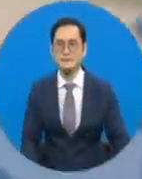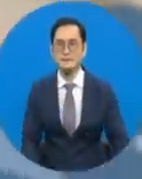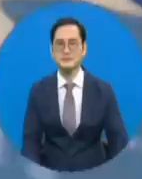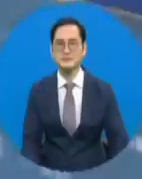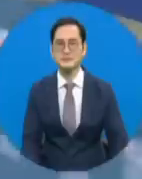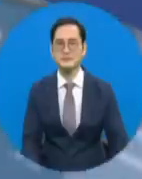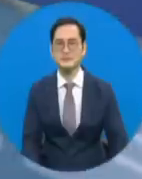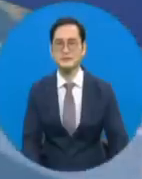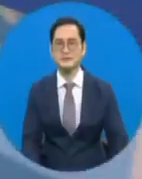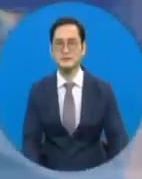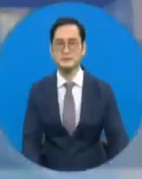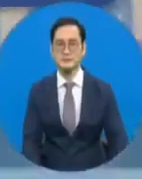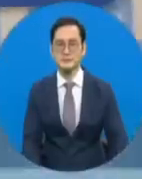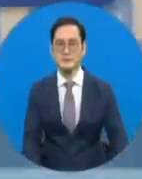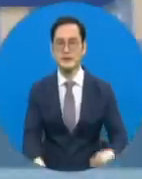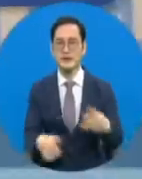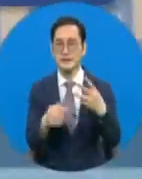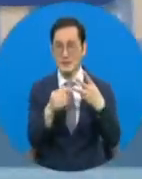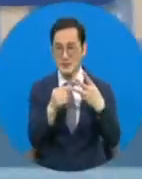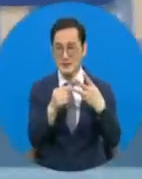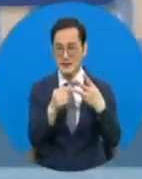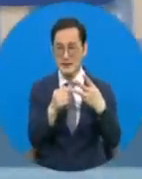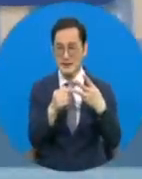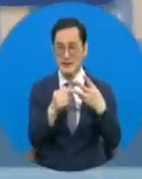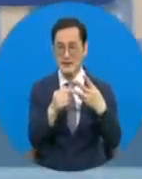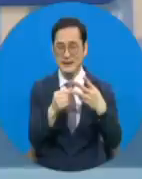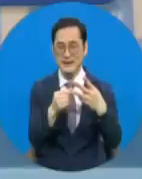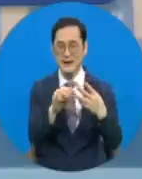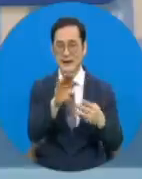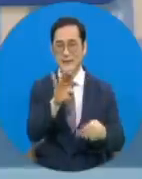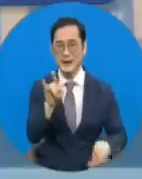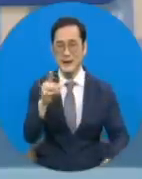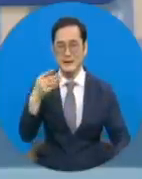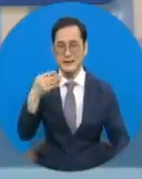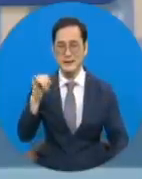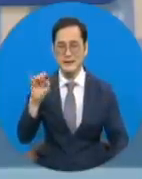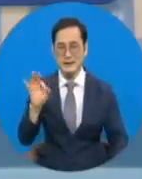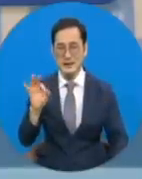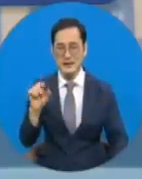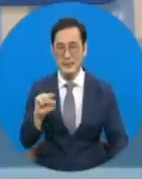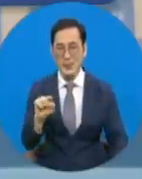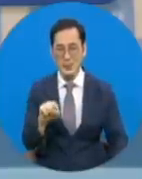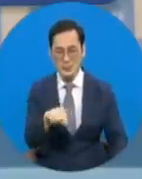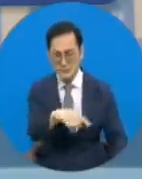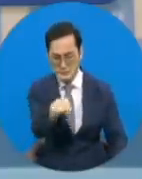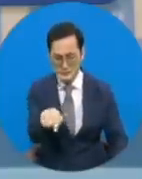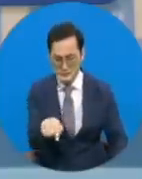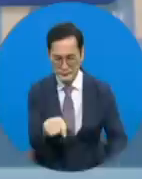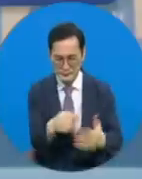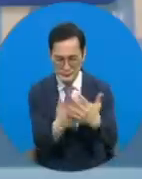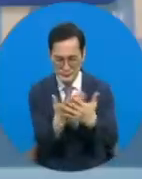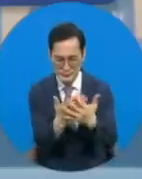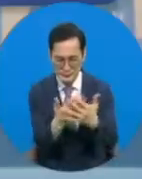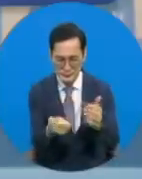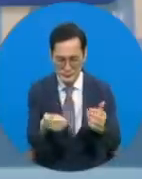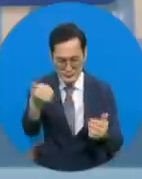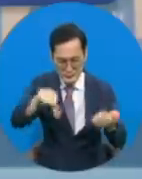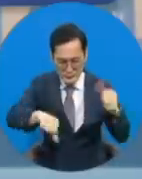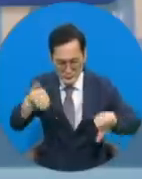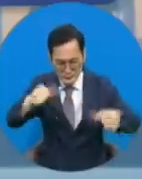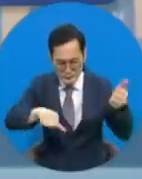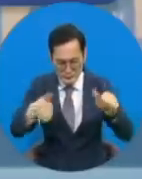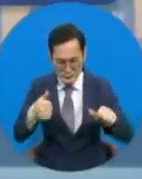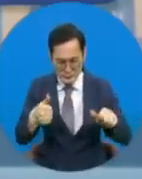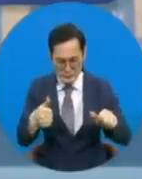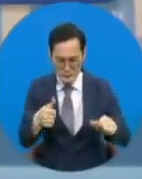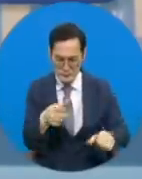보겠습니다. 세 번째 키워드는 배팅입니다. 결과가 불확실한 일에 돈을 거는 행위를